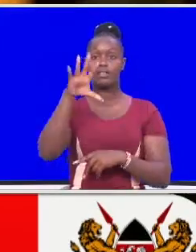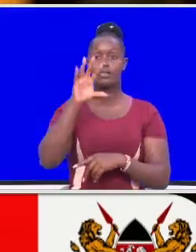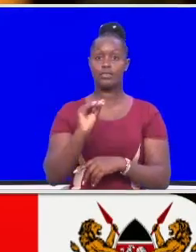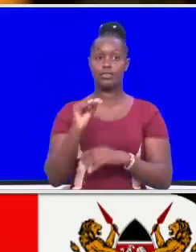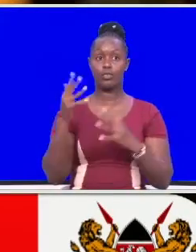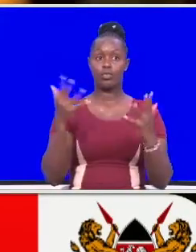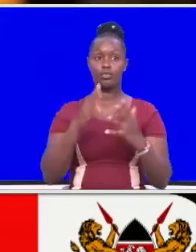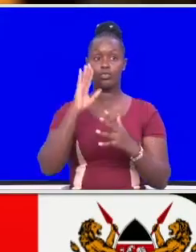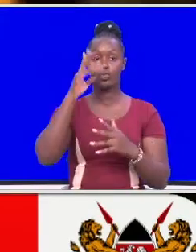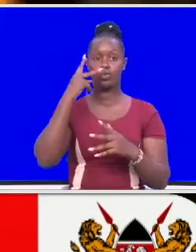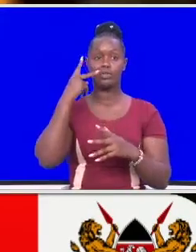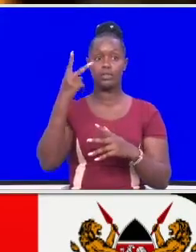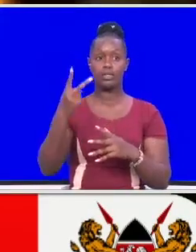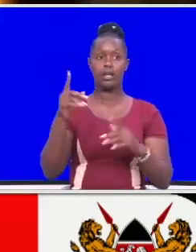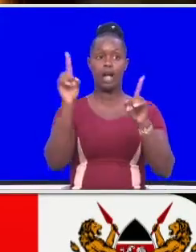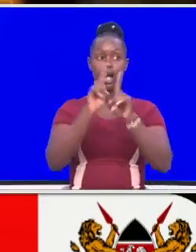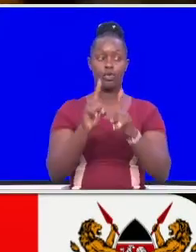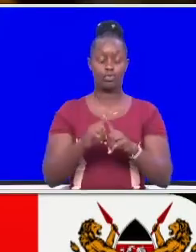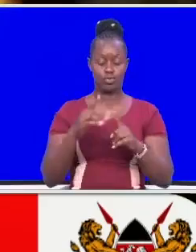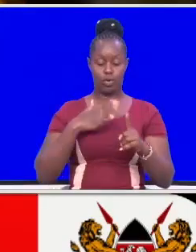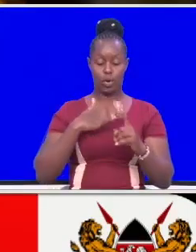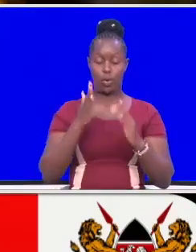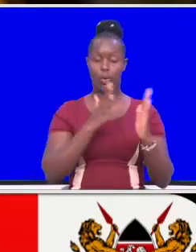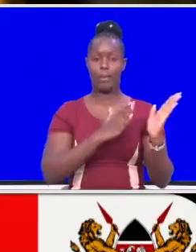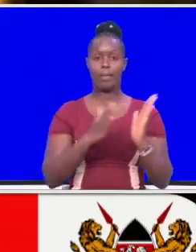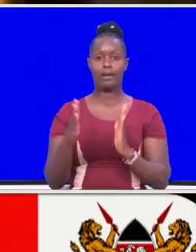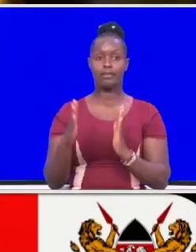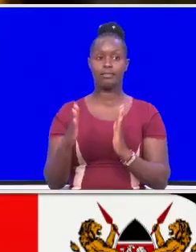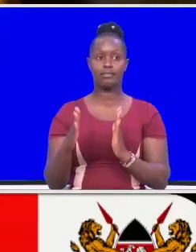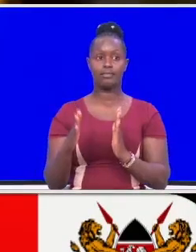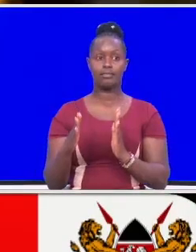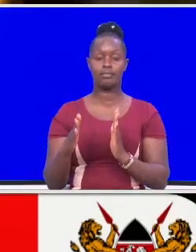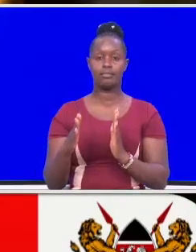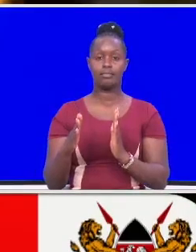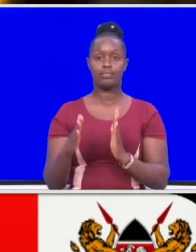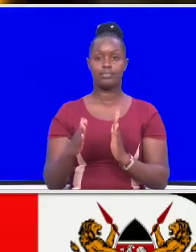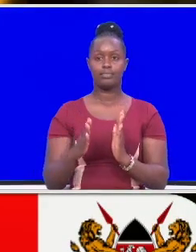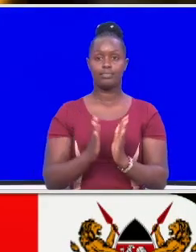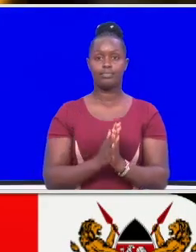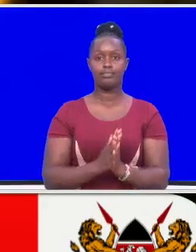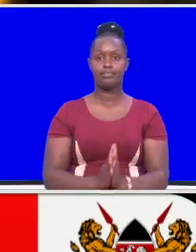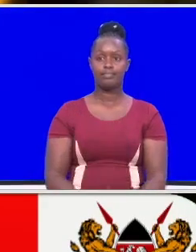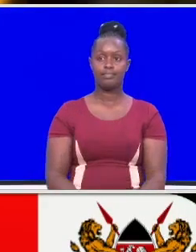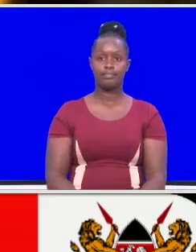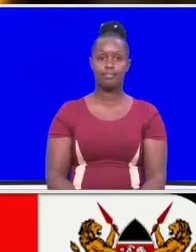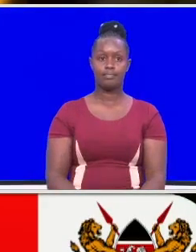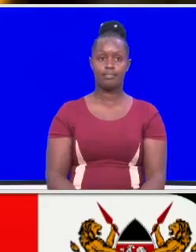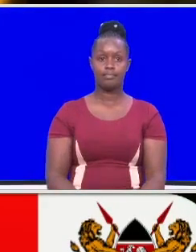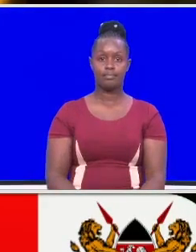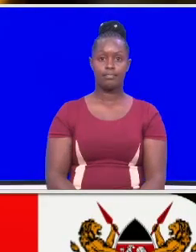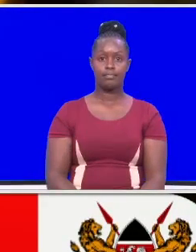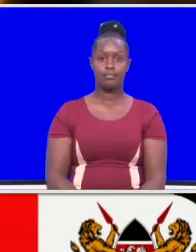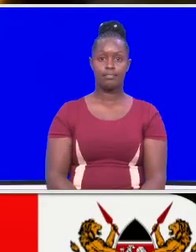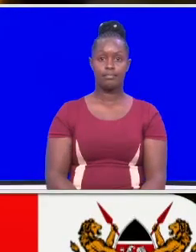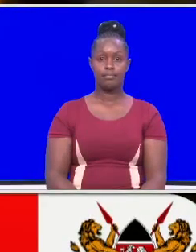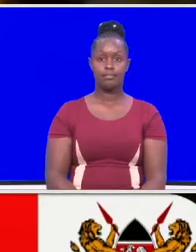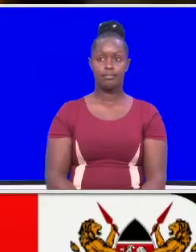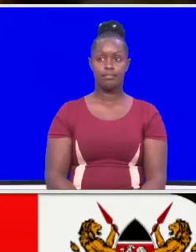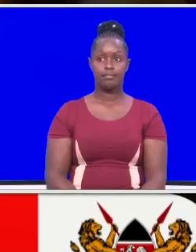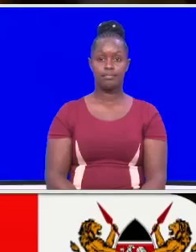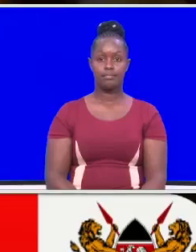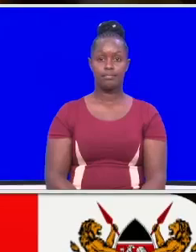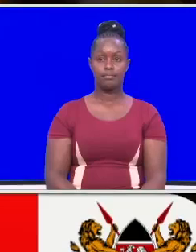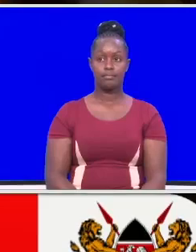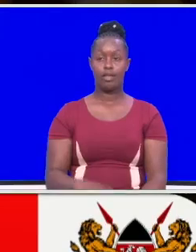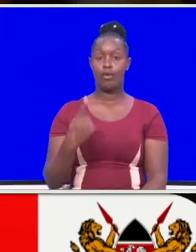year, and our plan is to ensure that at least 50% of these houses are low-cost houses.